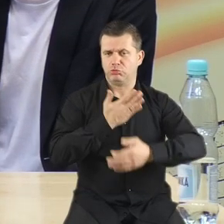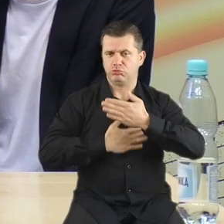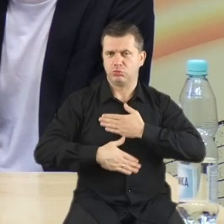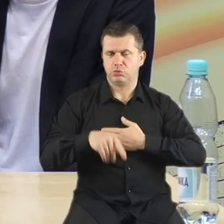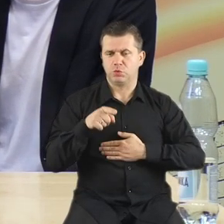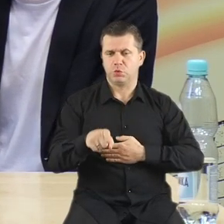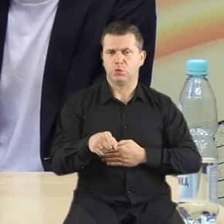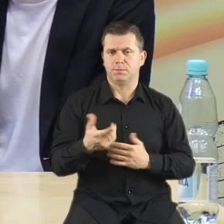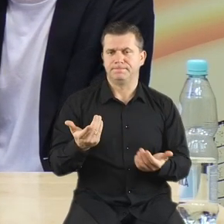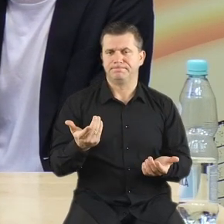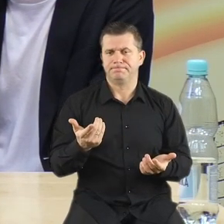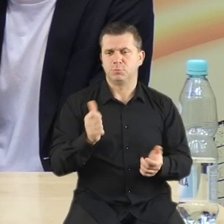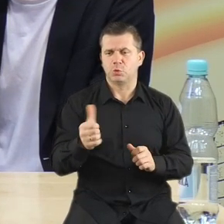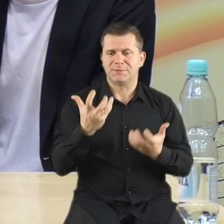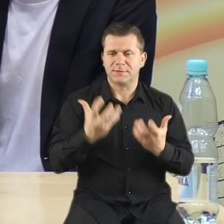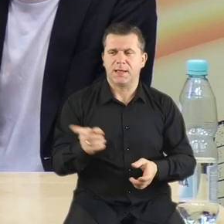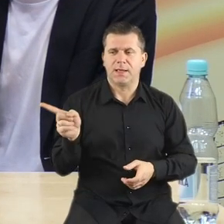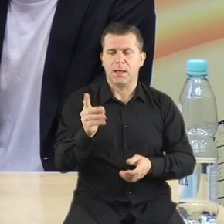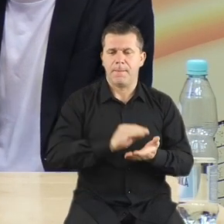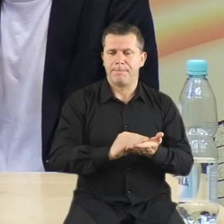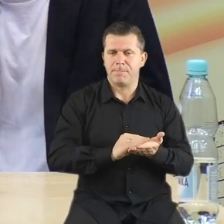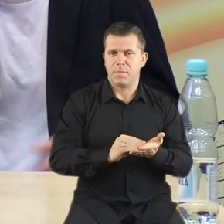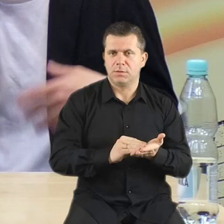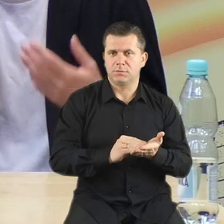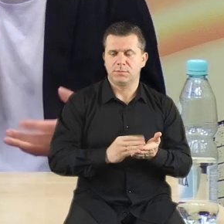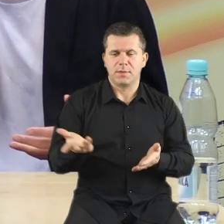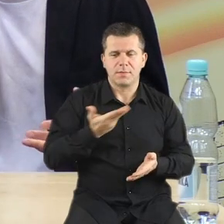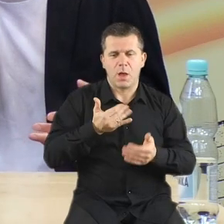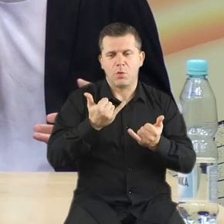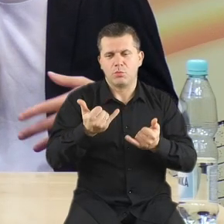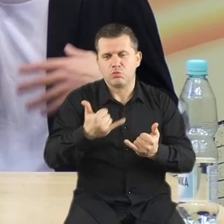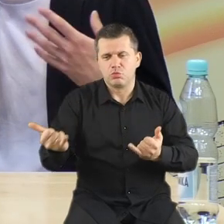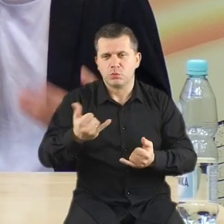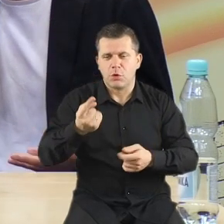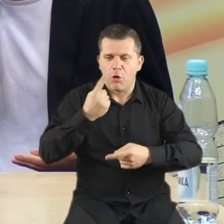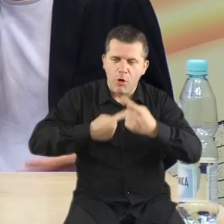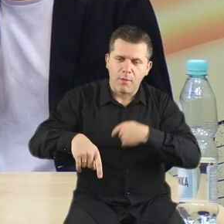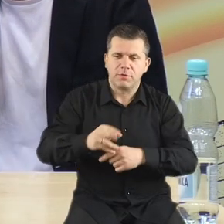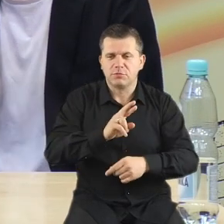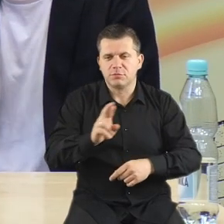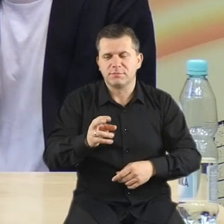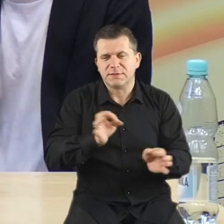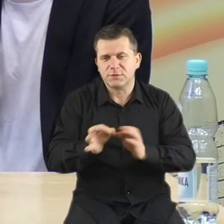że chce coś o nich pisać. No, przynosi mi różne pamiątki, opowiadali anegdoty.